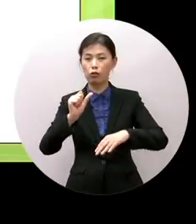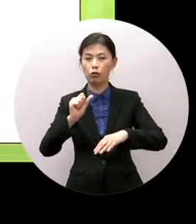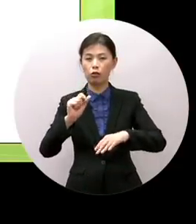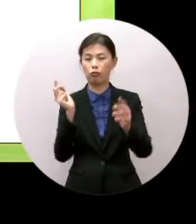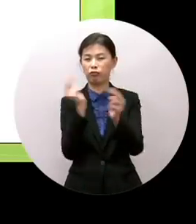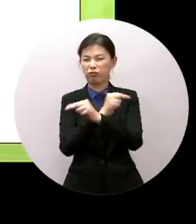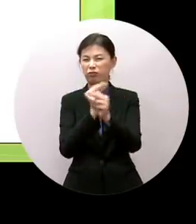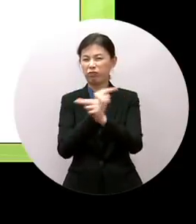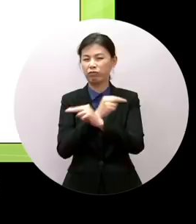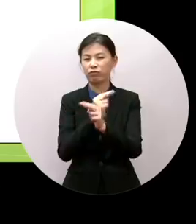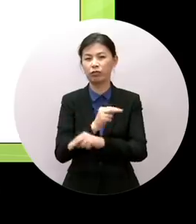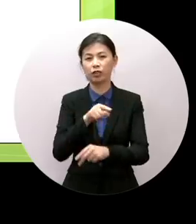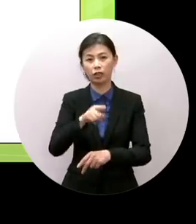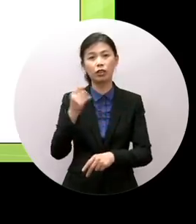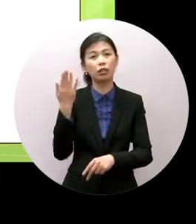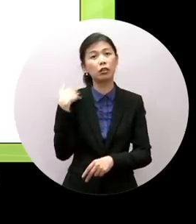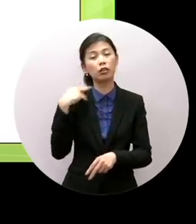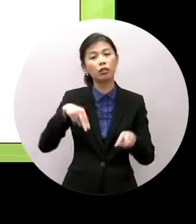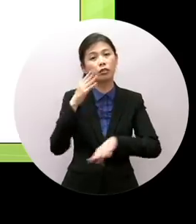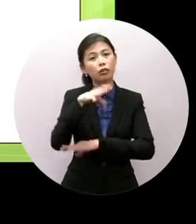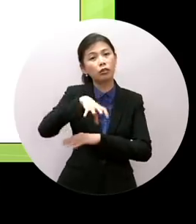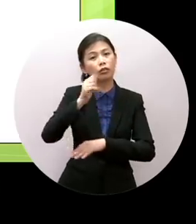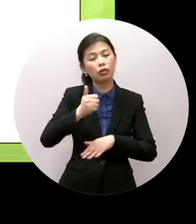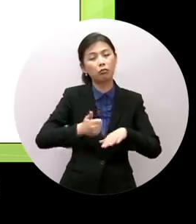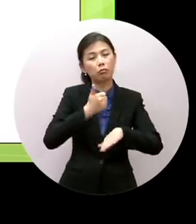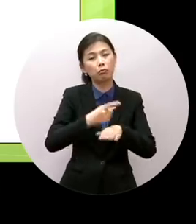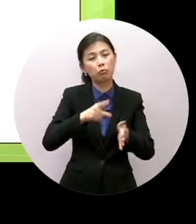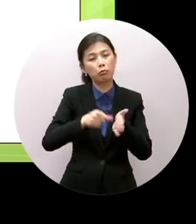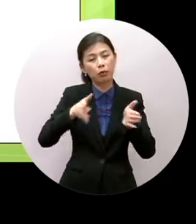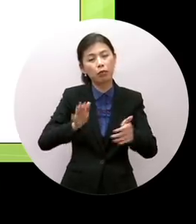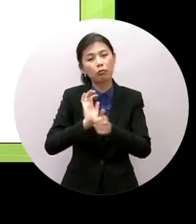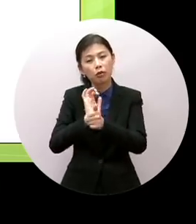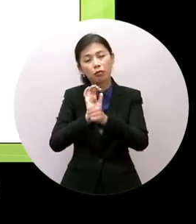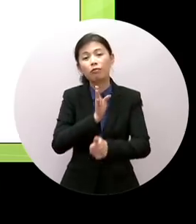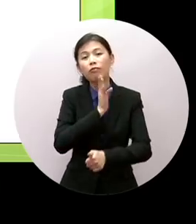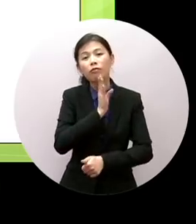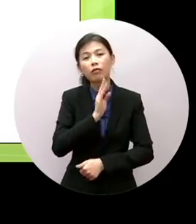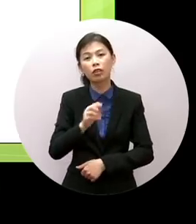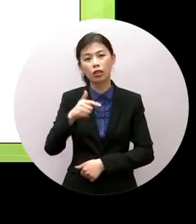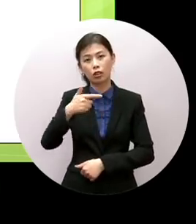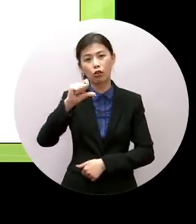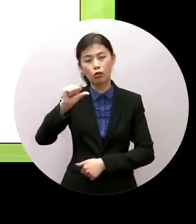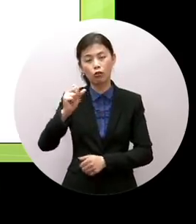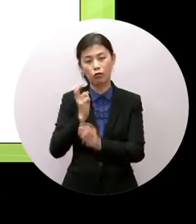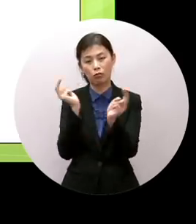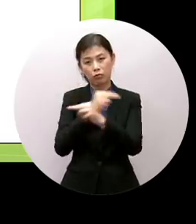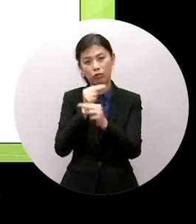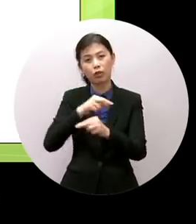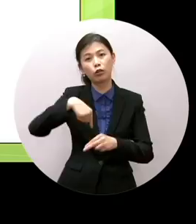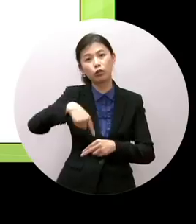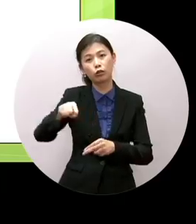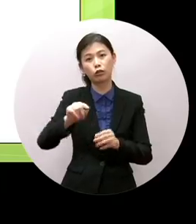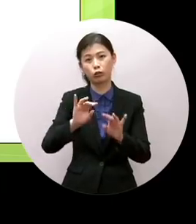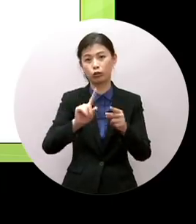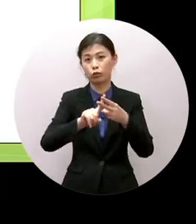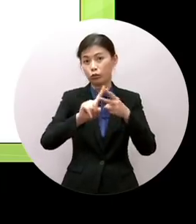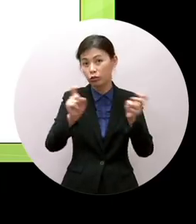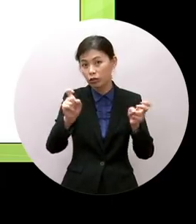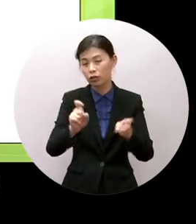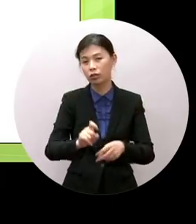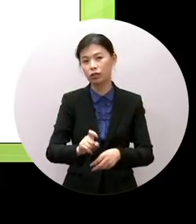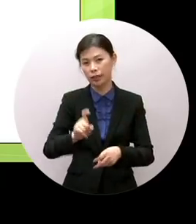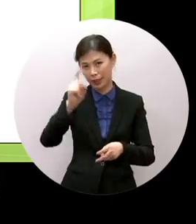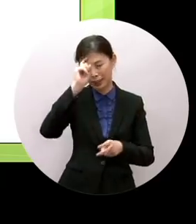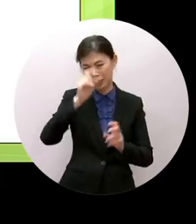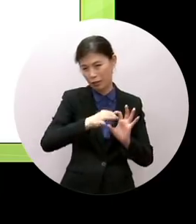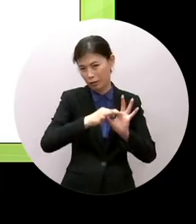你咧担任行政院长时阵推动的，但六五快速道路到土城，但是咱我同延伸到